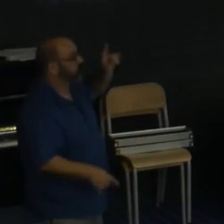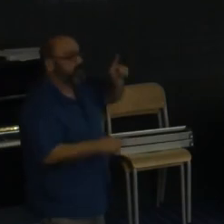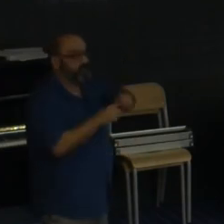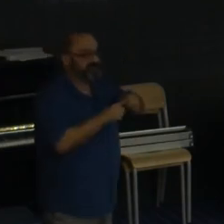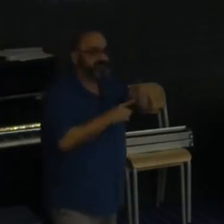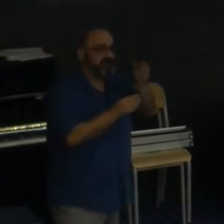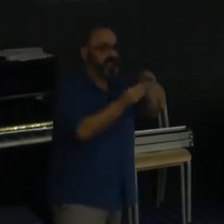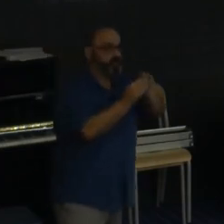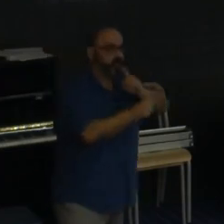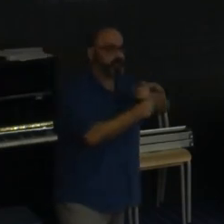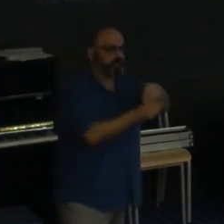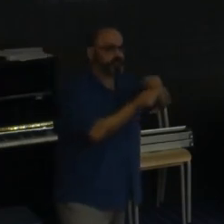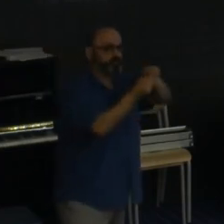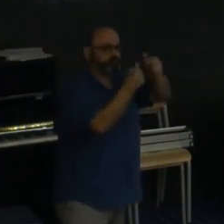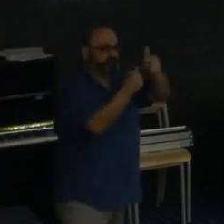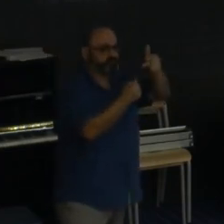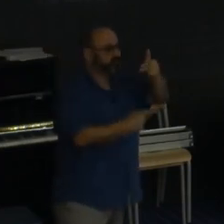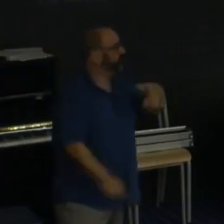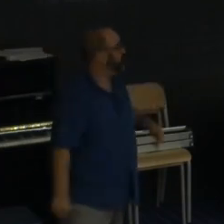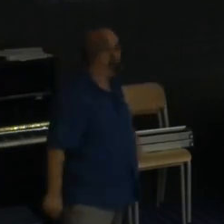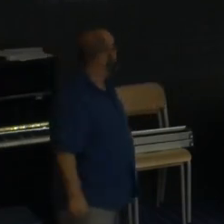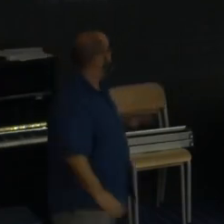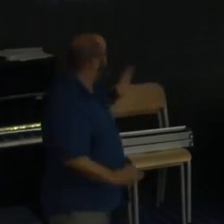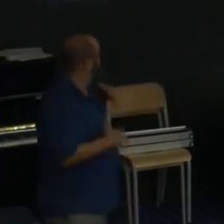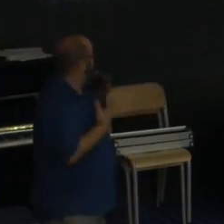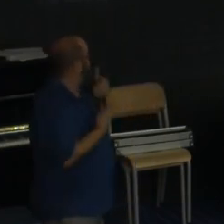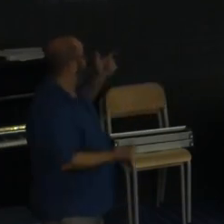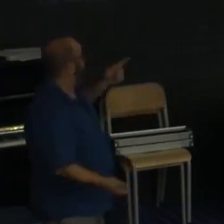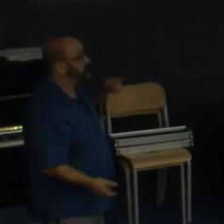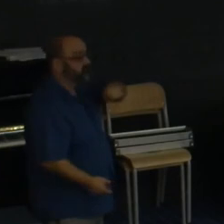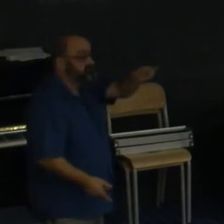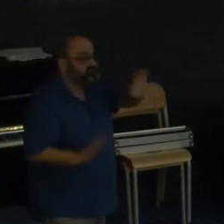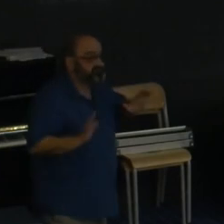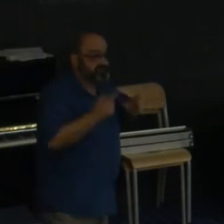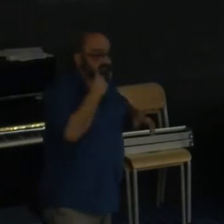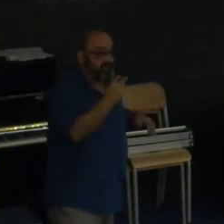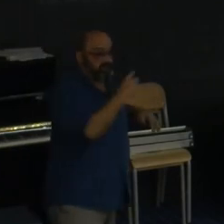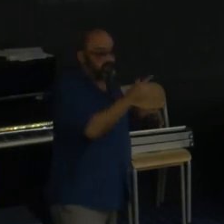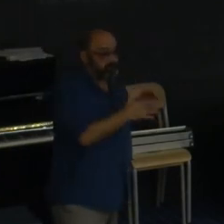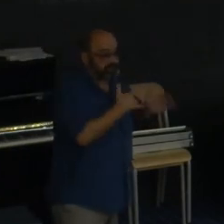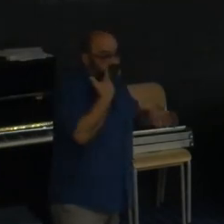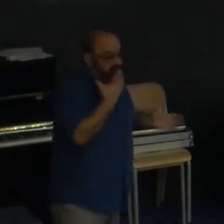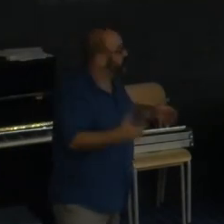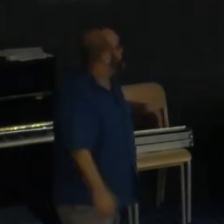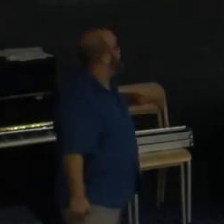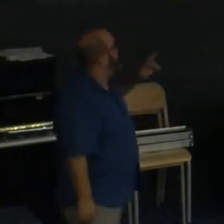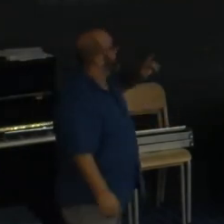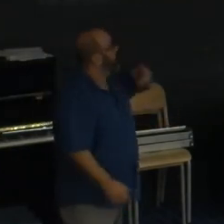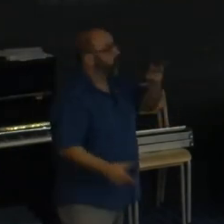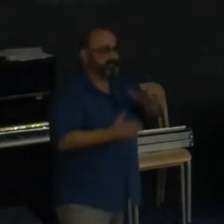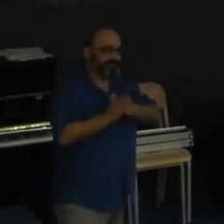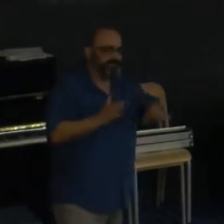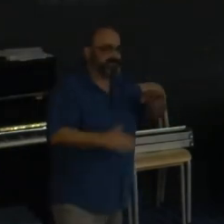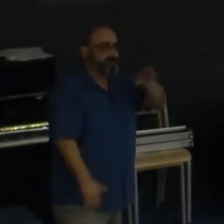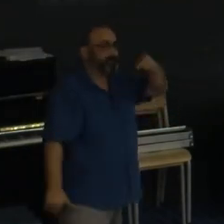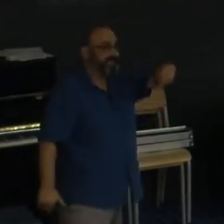commandes supplémentaires, mais moi je l'aime bien. Je ne sais pas pour vous, vous regarderez quand vous l'utiliserez. Il y a aussi d'autres alternatives, il y a